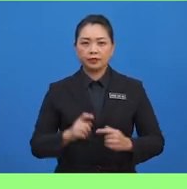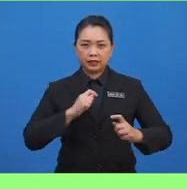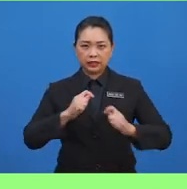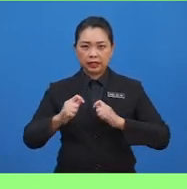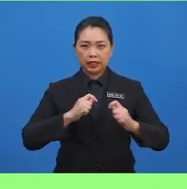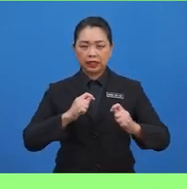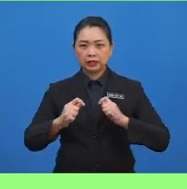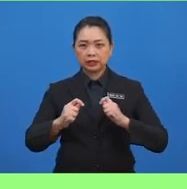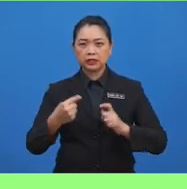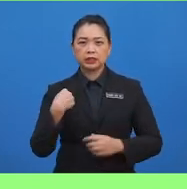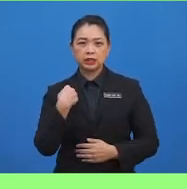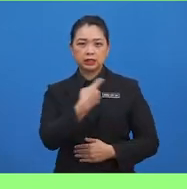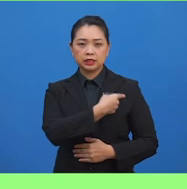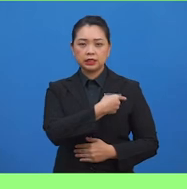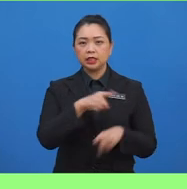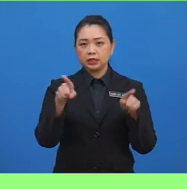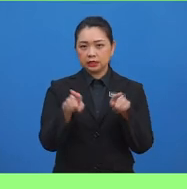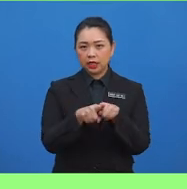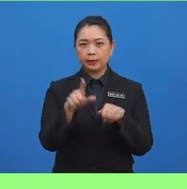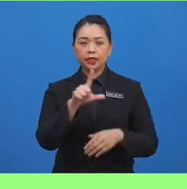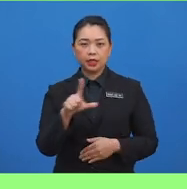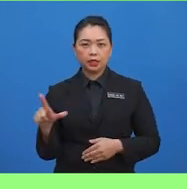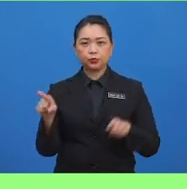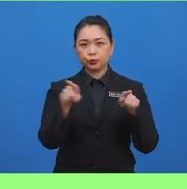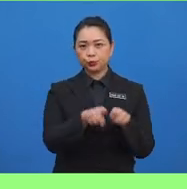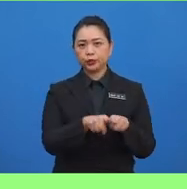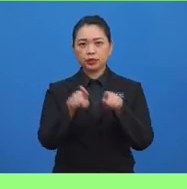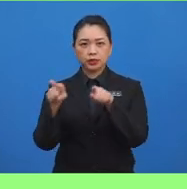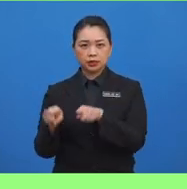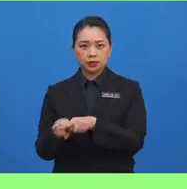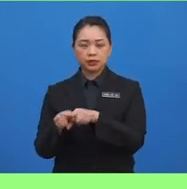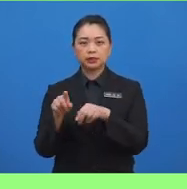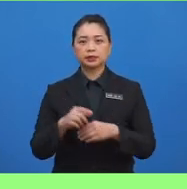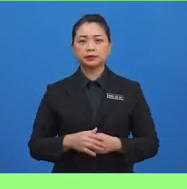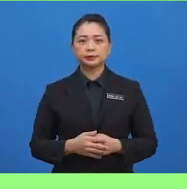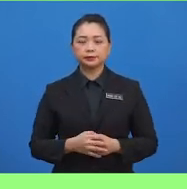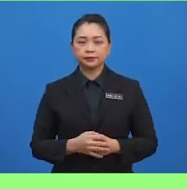Hai tindakan kita Samalah juga